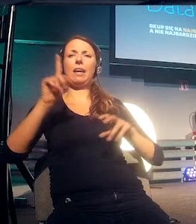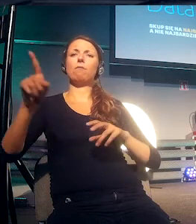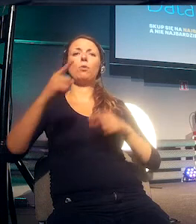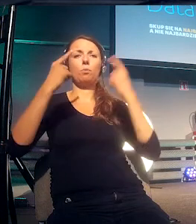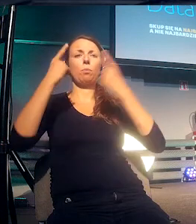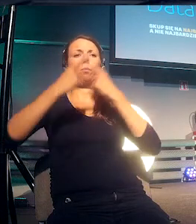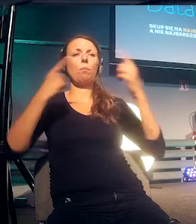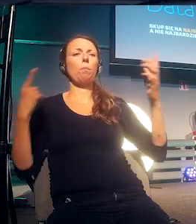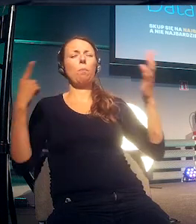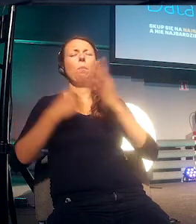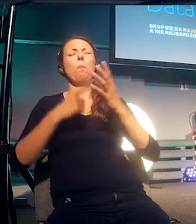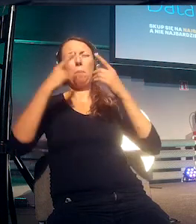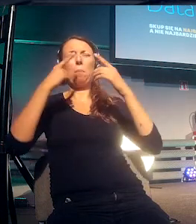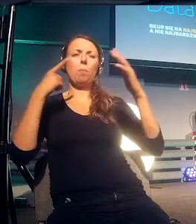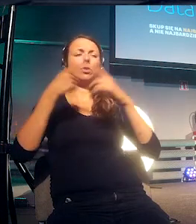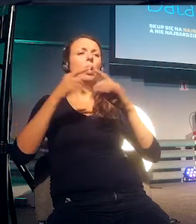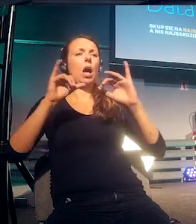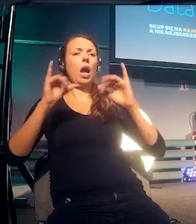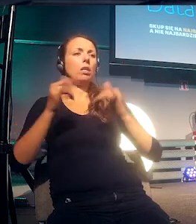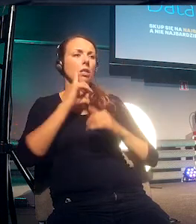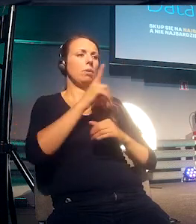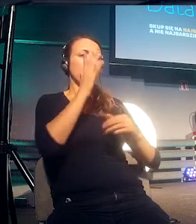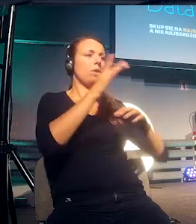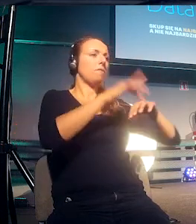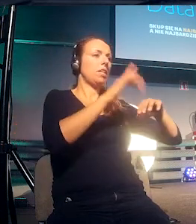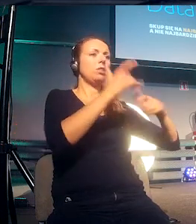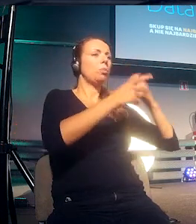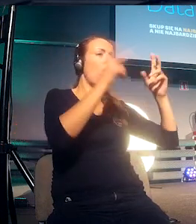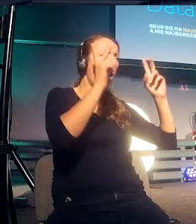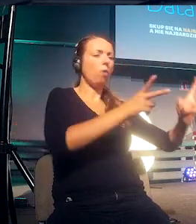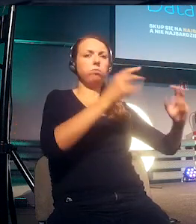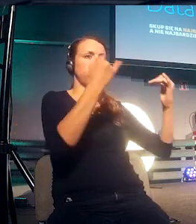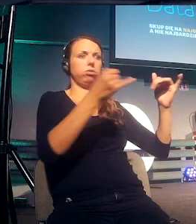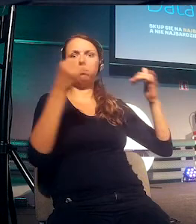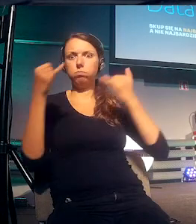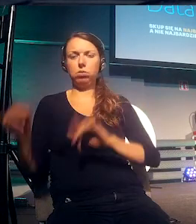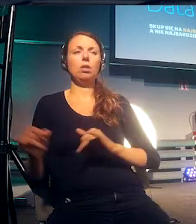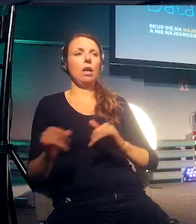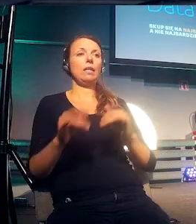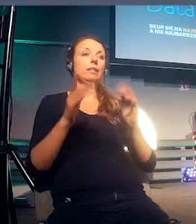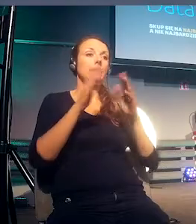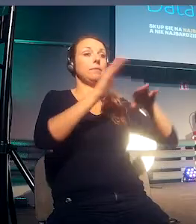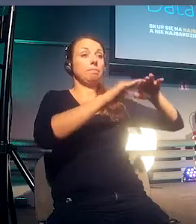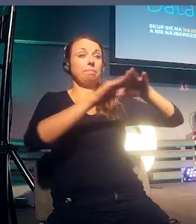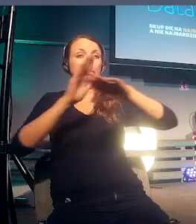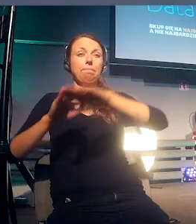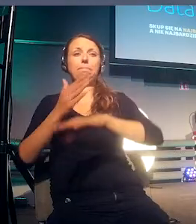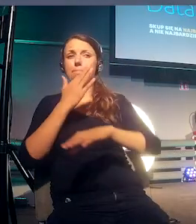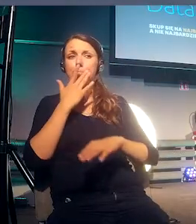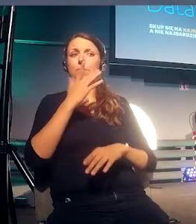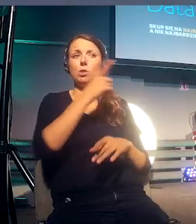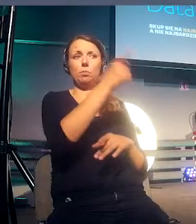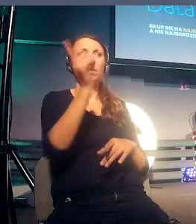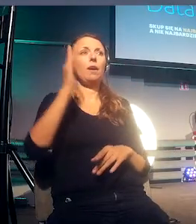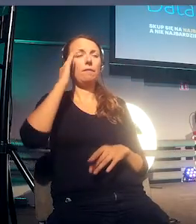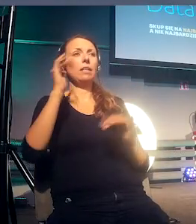z realnymi wynikami badań, które przeprowadzali. Więc tym bardziej uczulam na to w przypadku nie specjalistów